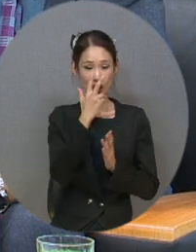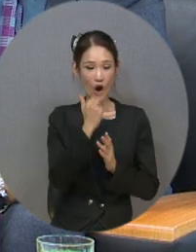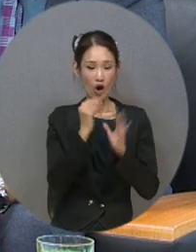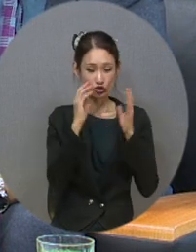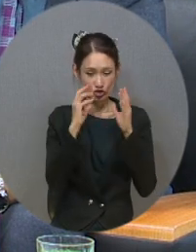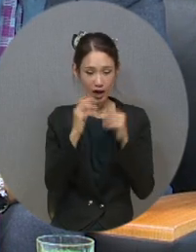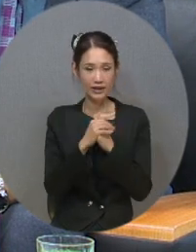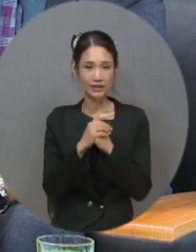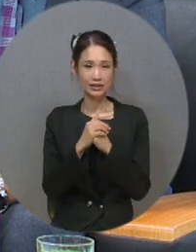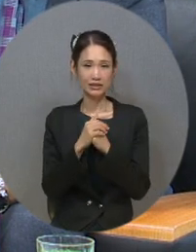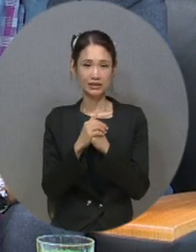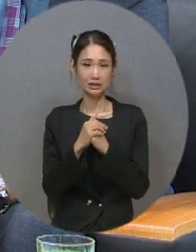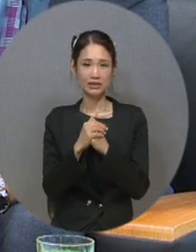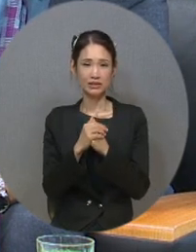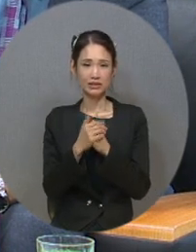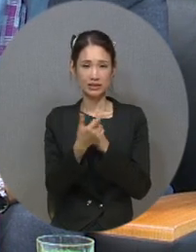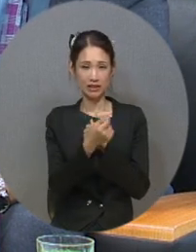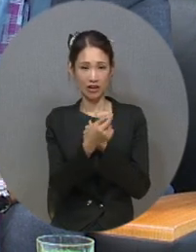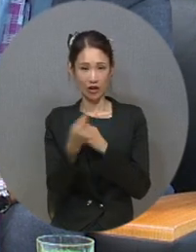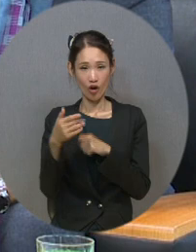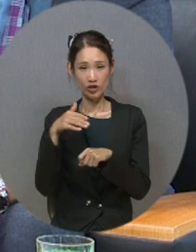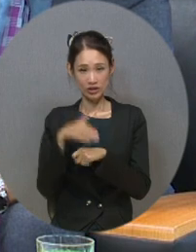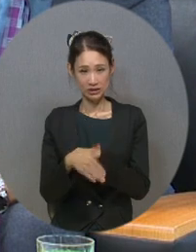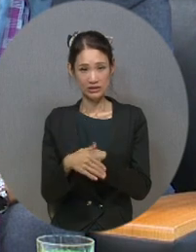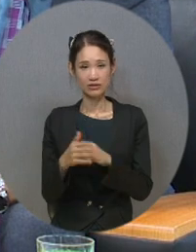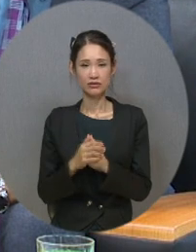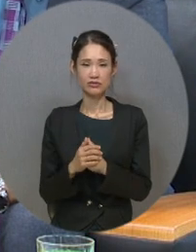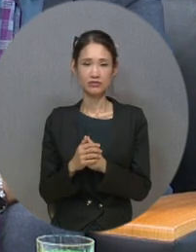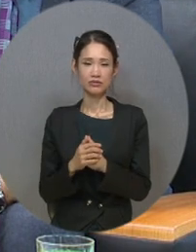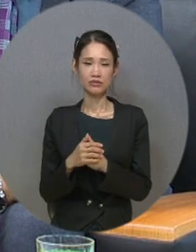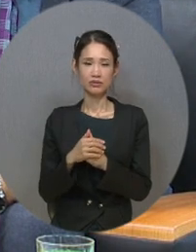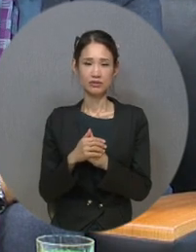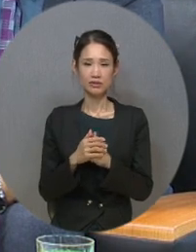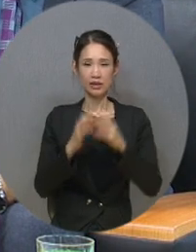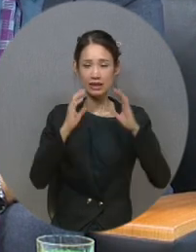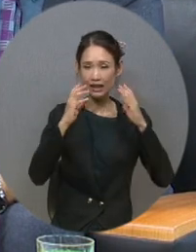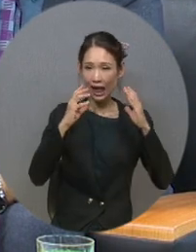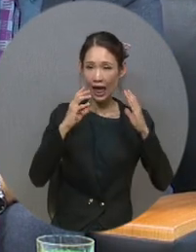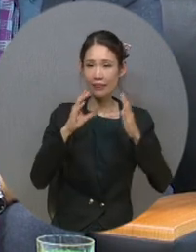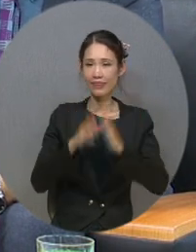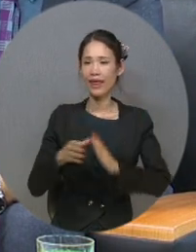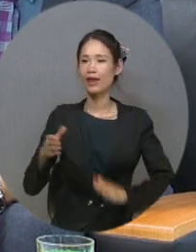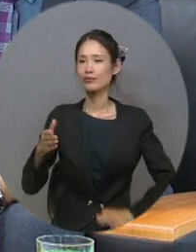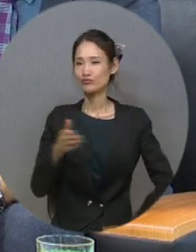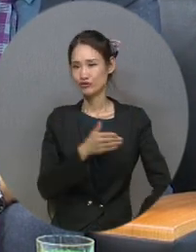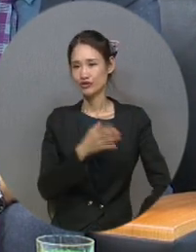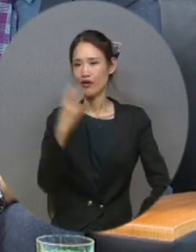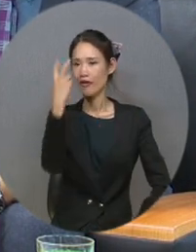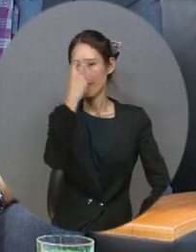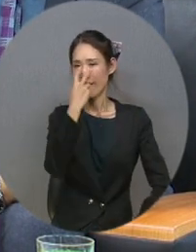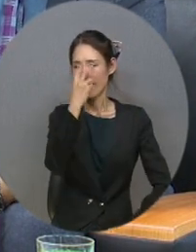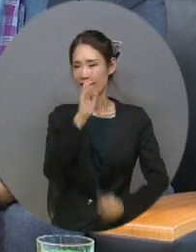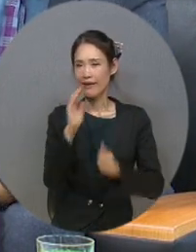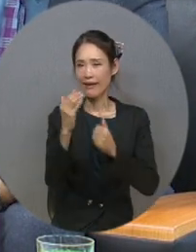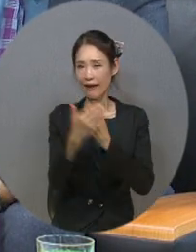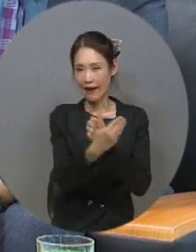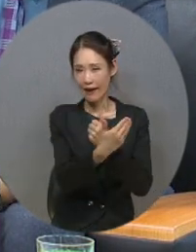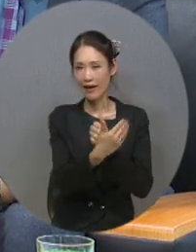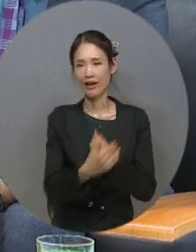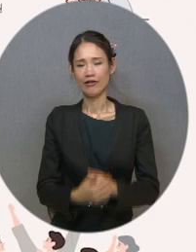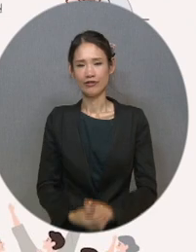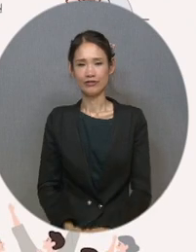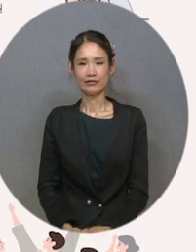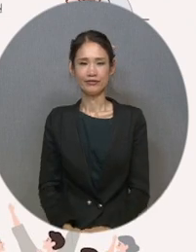유아기 이렇게 시작이 됐는데 저는 태아기부터 케어를 하겠다는 거죠. 네.